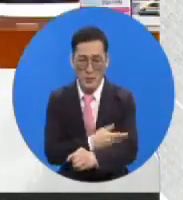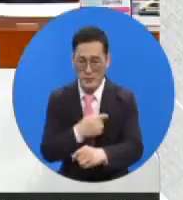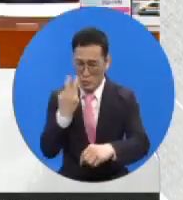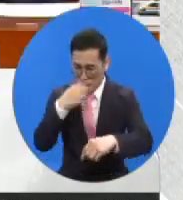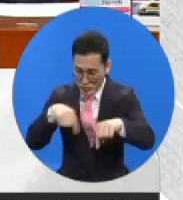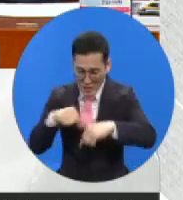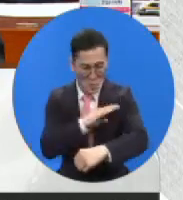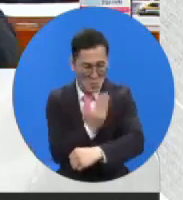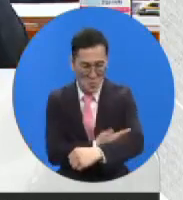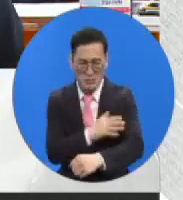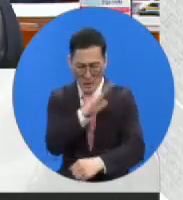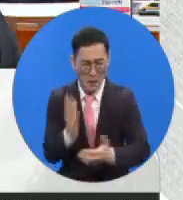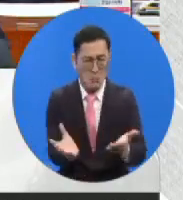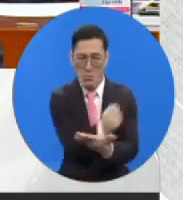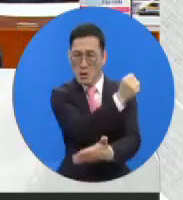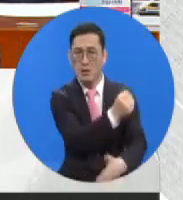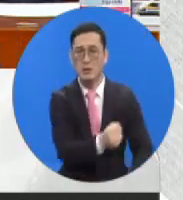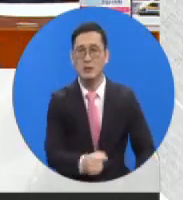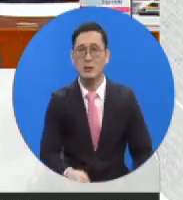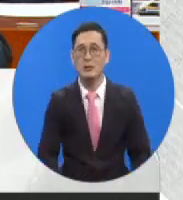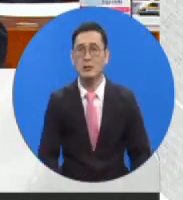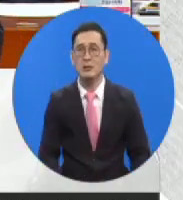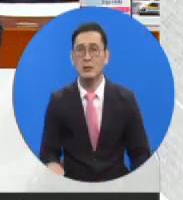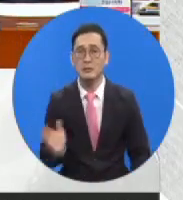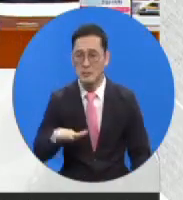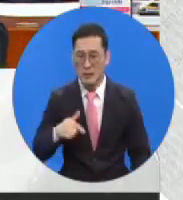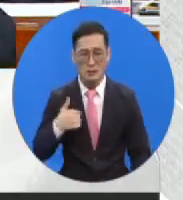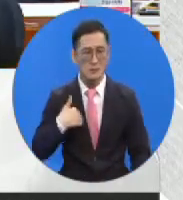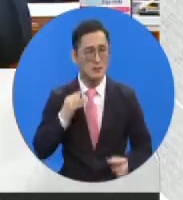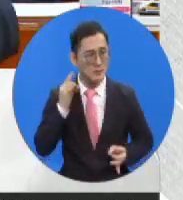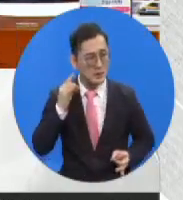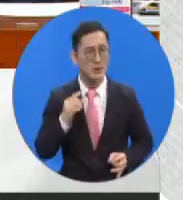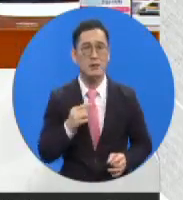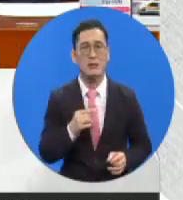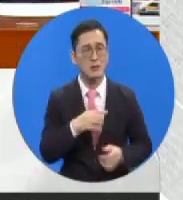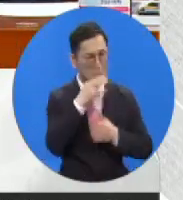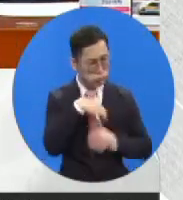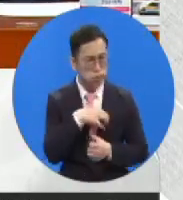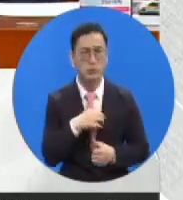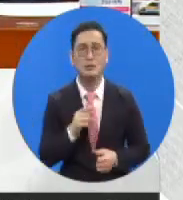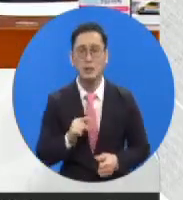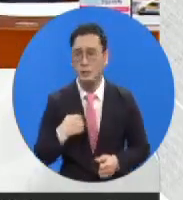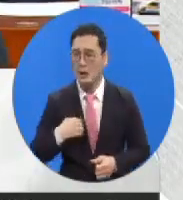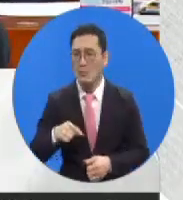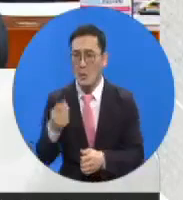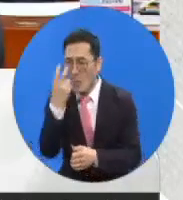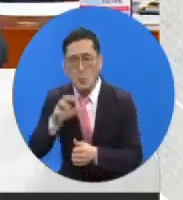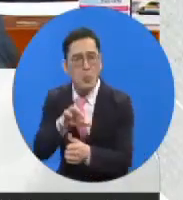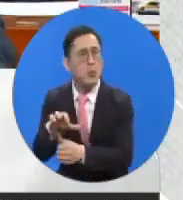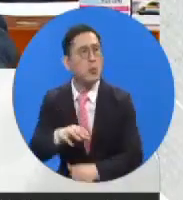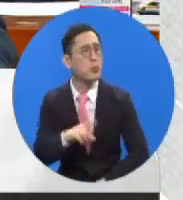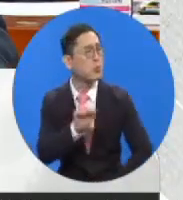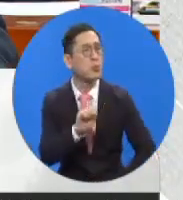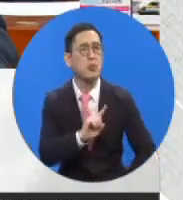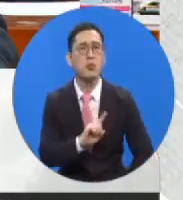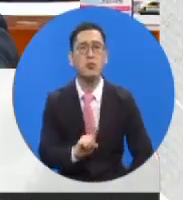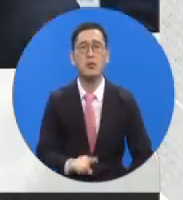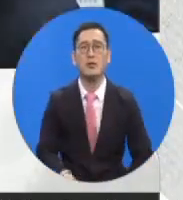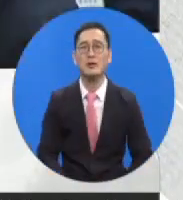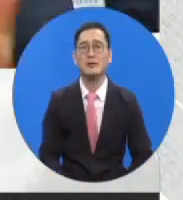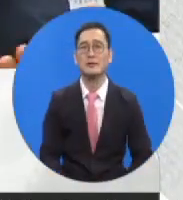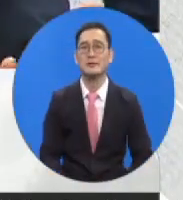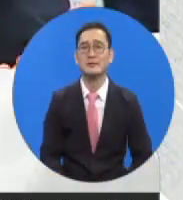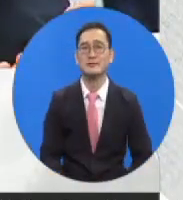식물총장이라는 말을 사실은 얘기하기가 어려운데 예. 윤석열 총장답게 이런 얘기를 했다고 보고요. 박수철